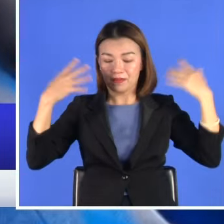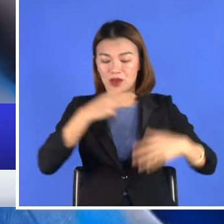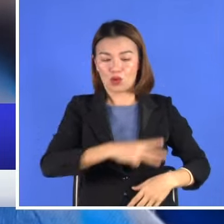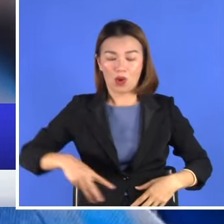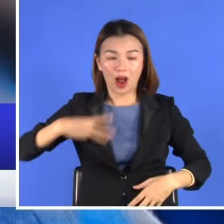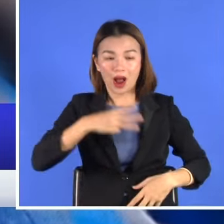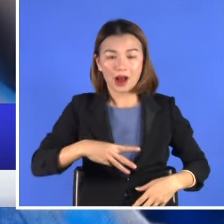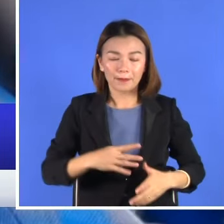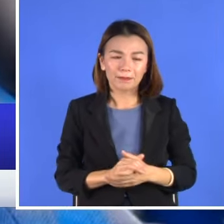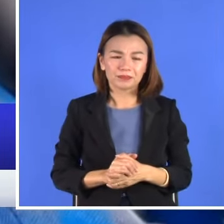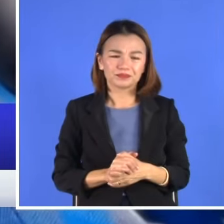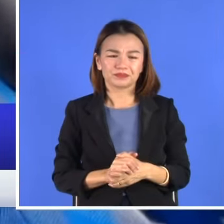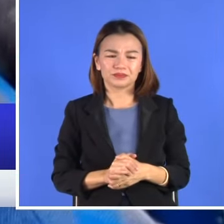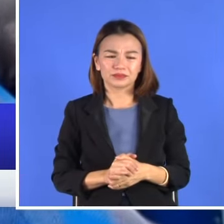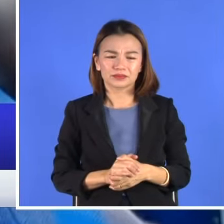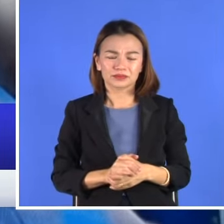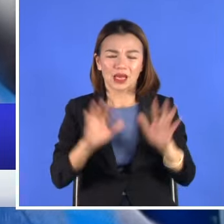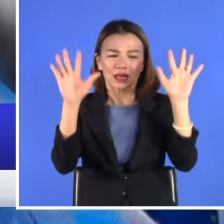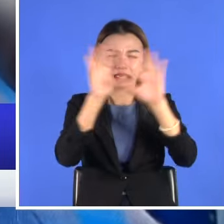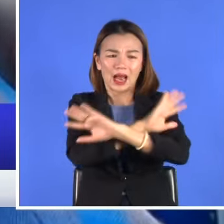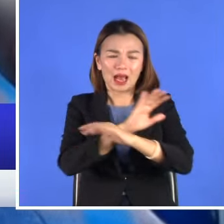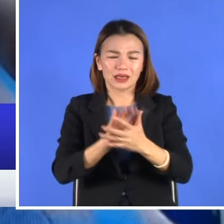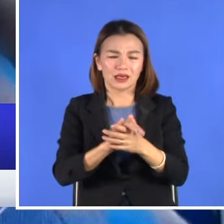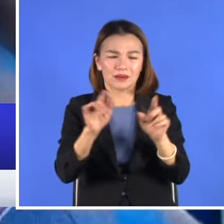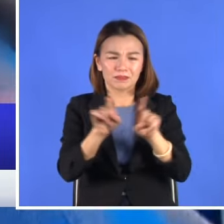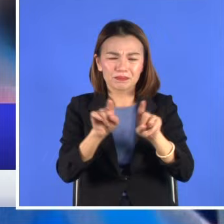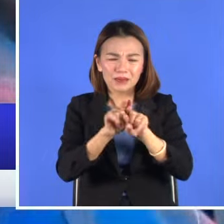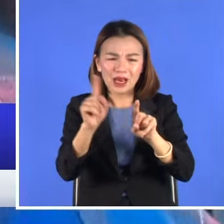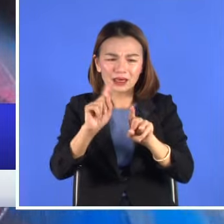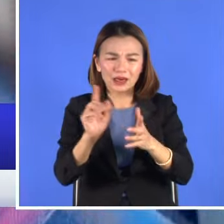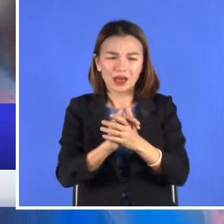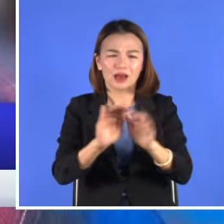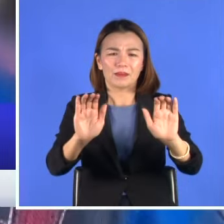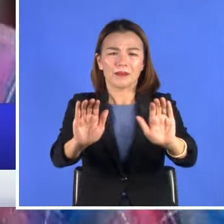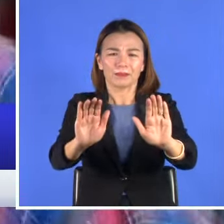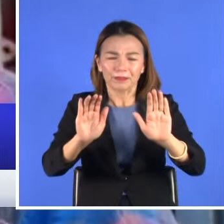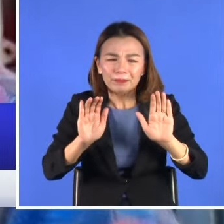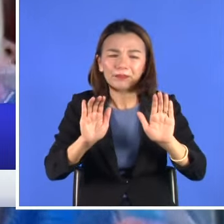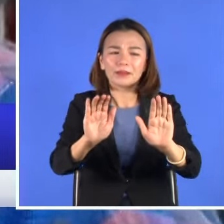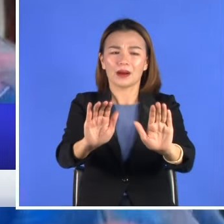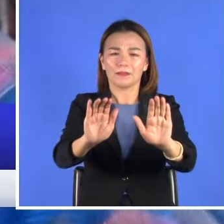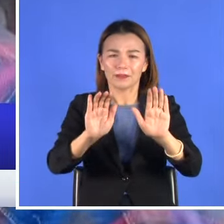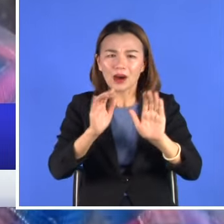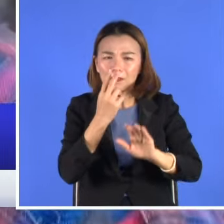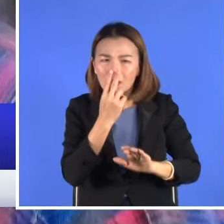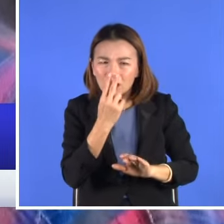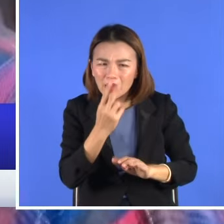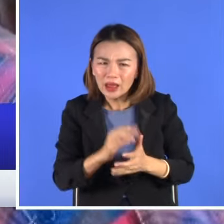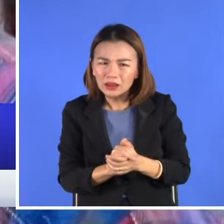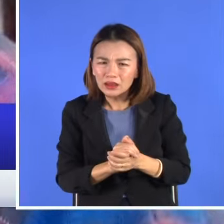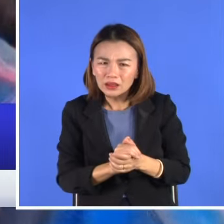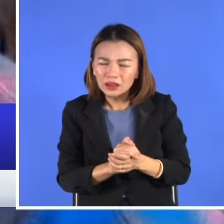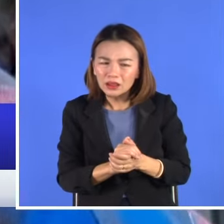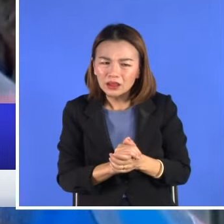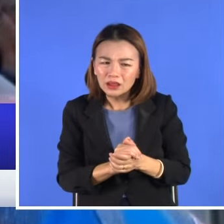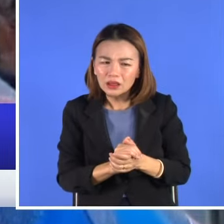ทีนี้ก็อ่อลักษณะเหมือนกายภาพบำบัดคืออ่าซออ่าดูไกลๆเหมือนซอเหมือนกำลังมีกิจกรรมกับหมู